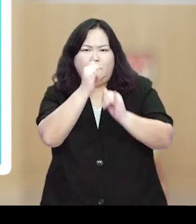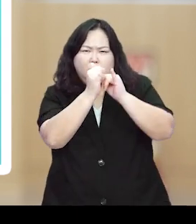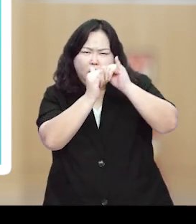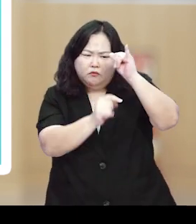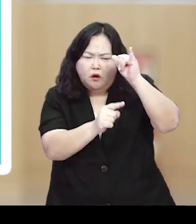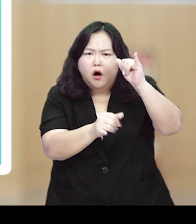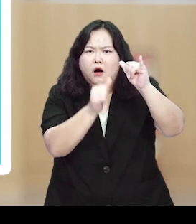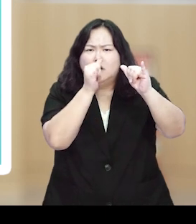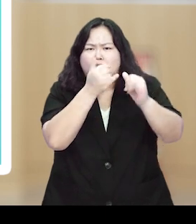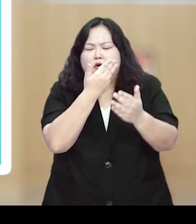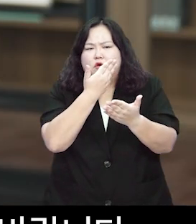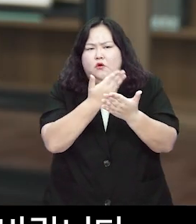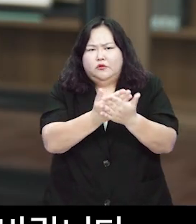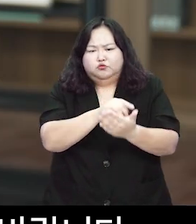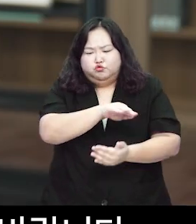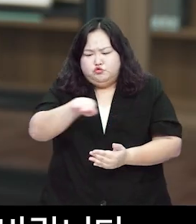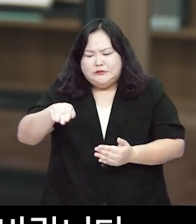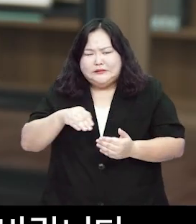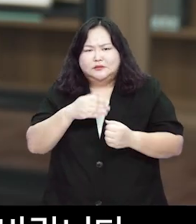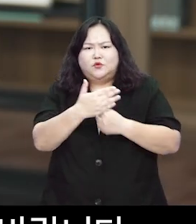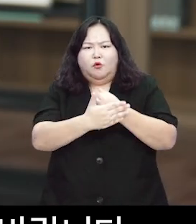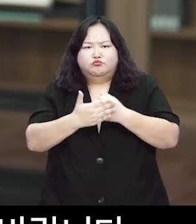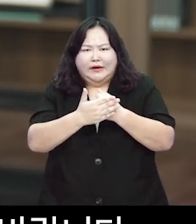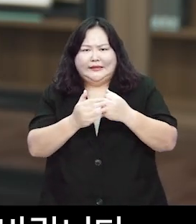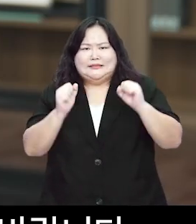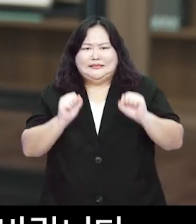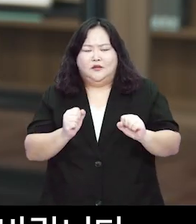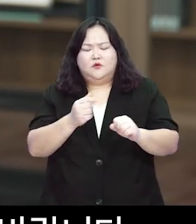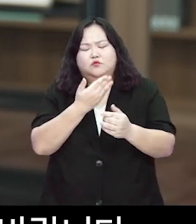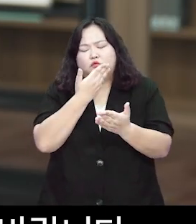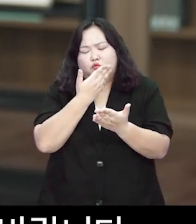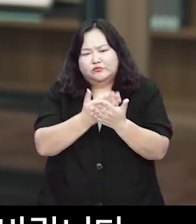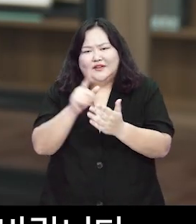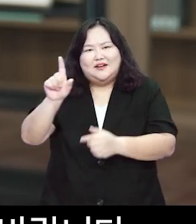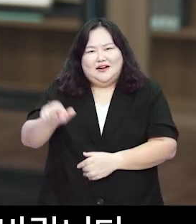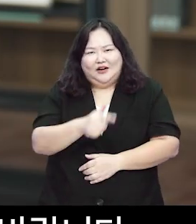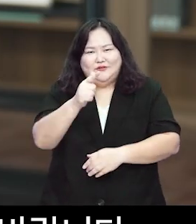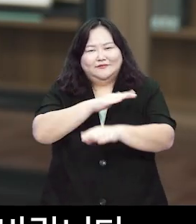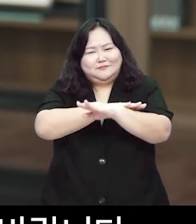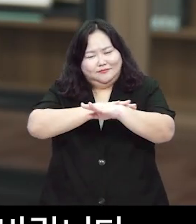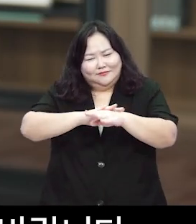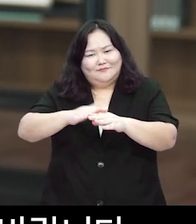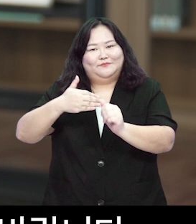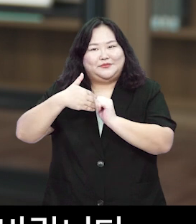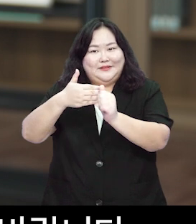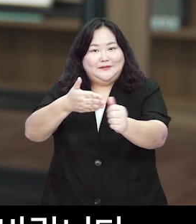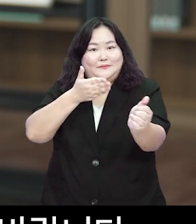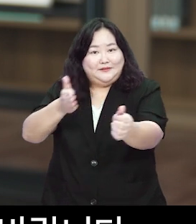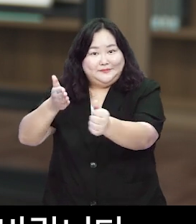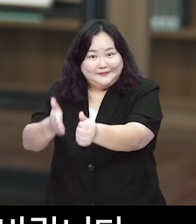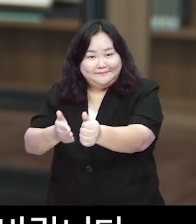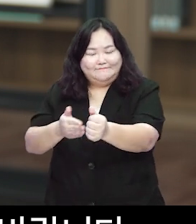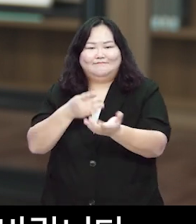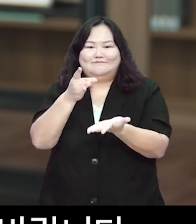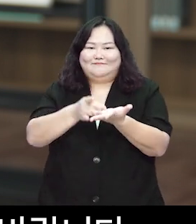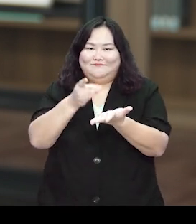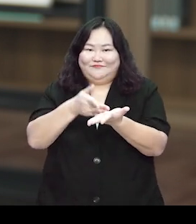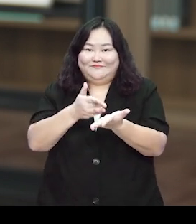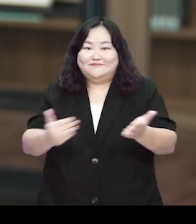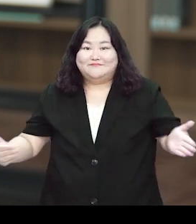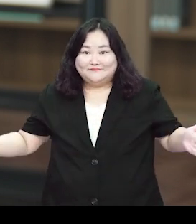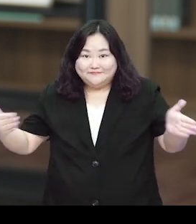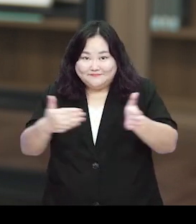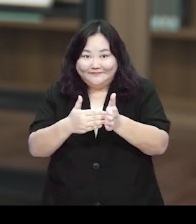보훈공원 등이 있습니다 역사가 있기에 지금의 우리가 있음을 기억하며 소중한 하루하루를 보내시길 바랍니다